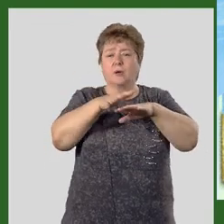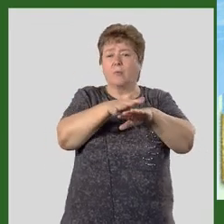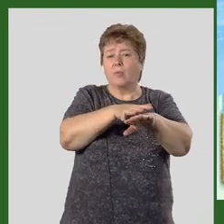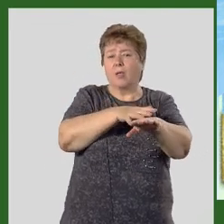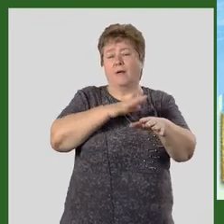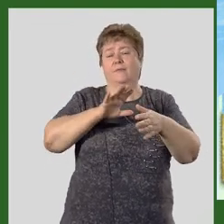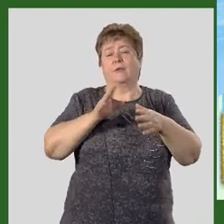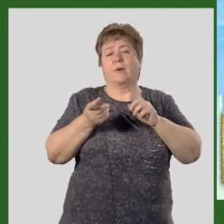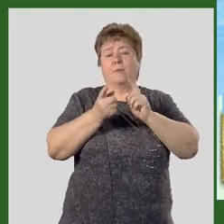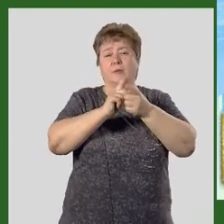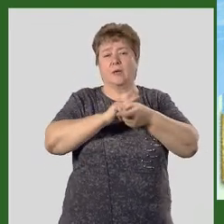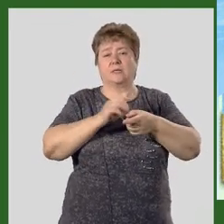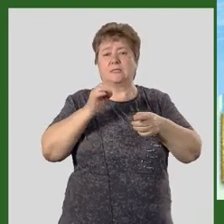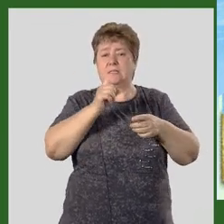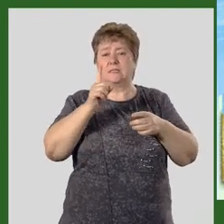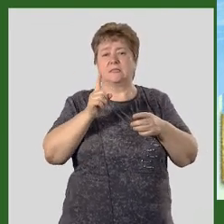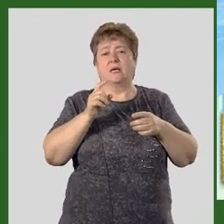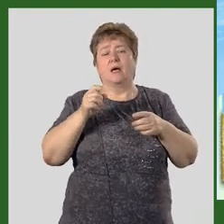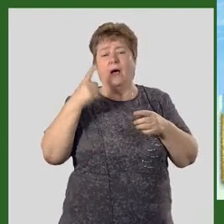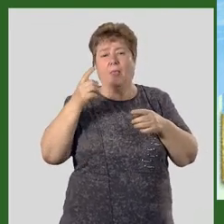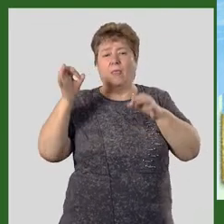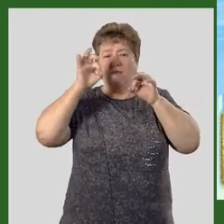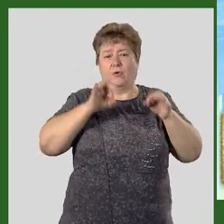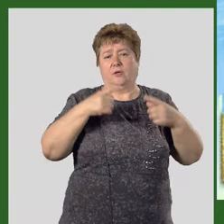переходящих из одного океана в другой.